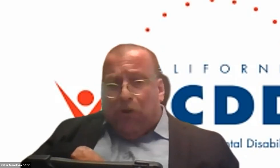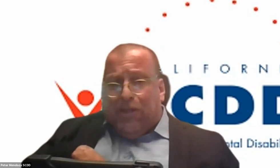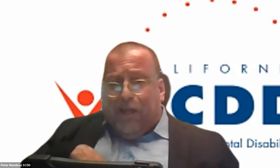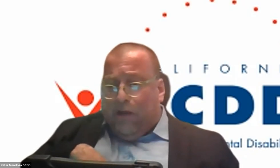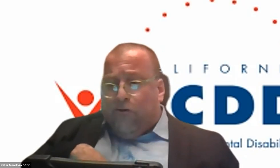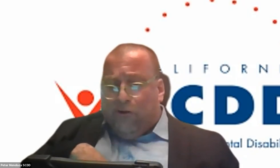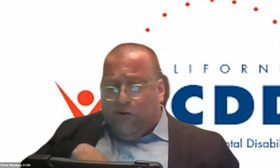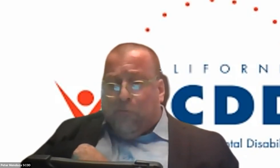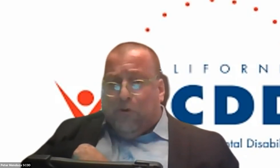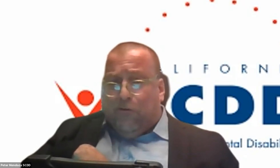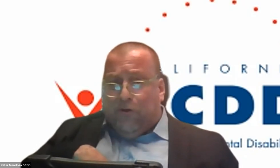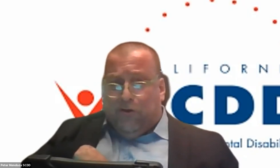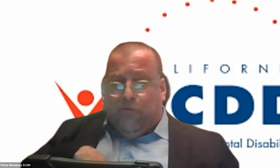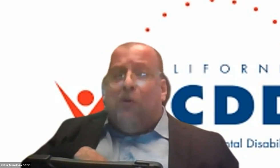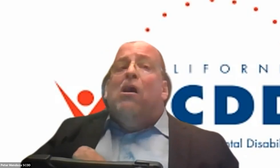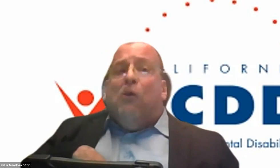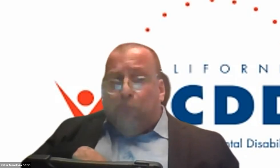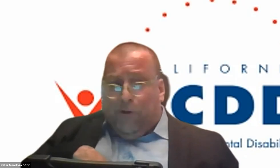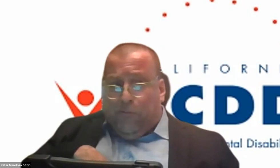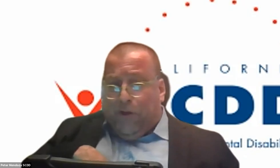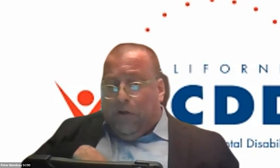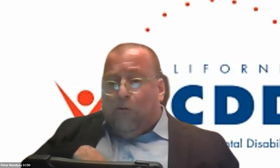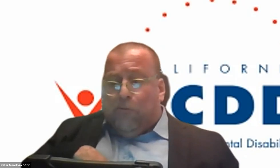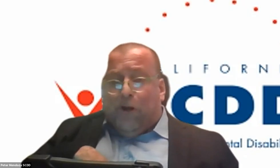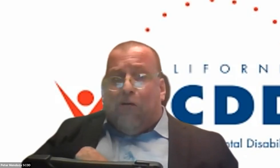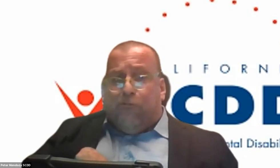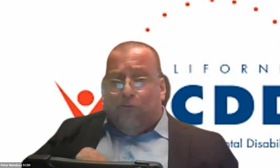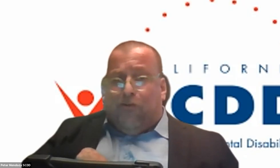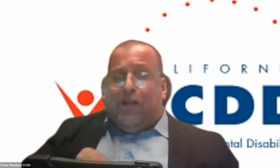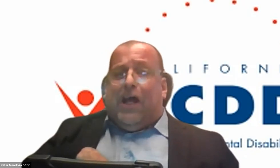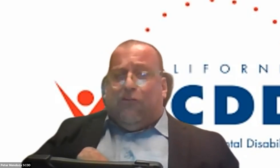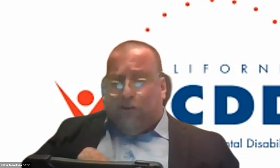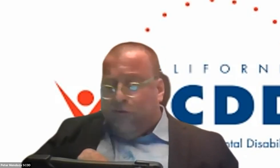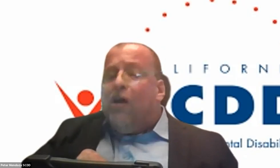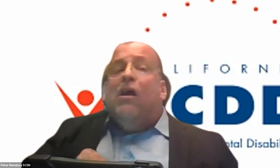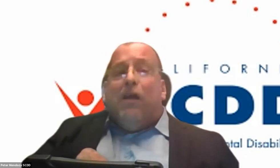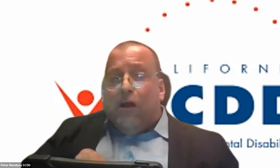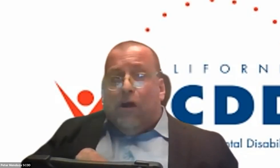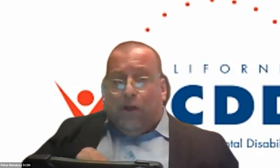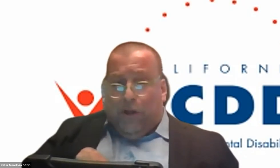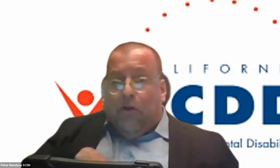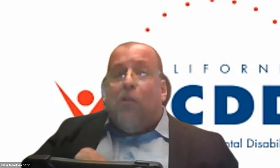If one of the ASL interpreters can just briefly go over how folks get access